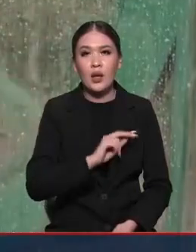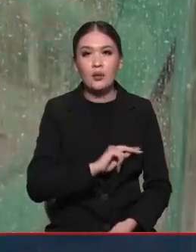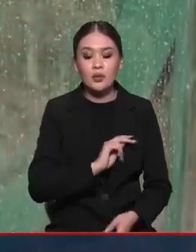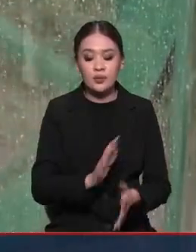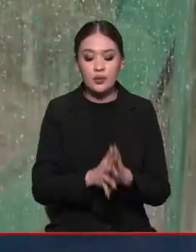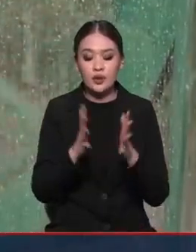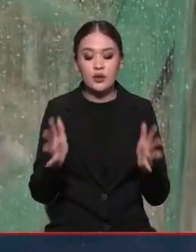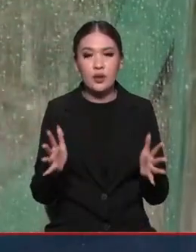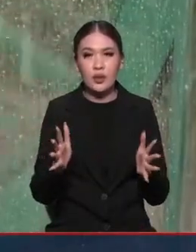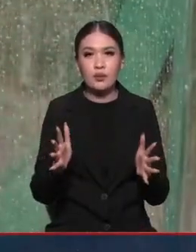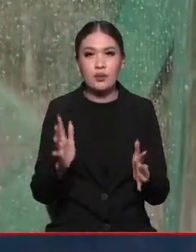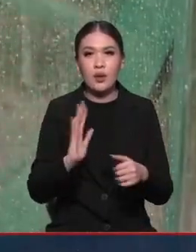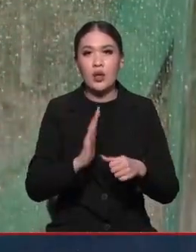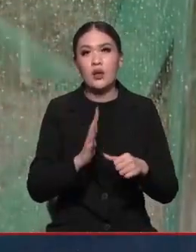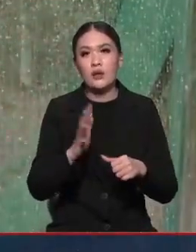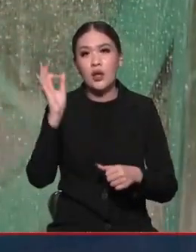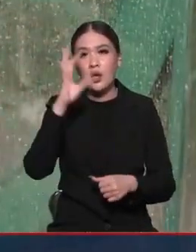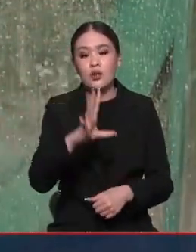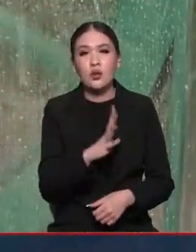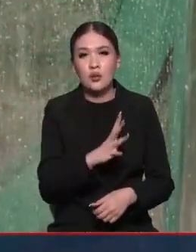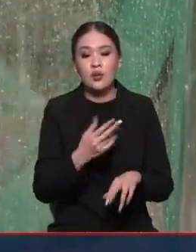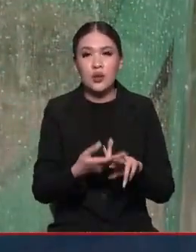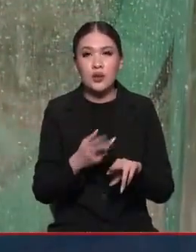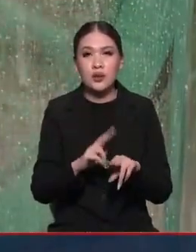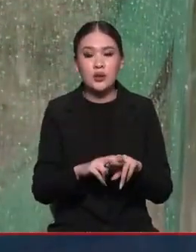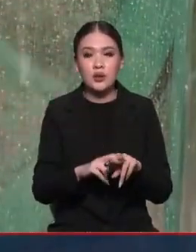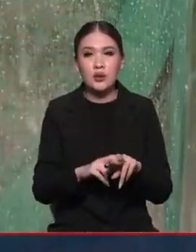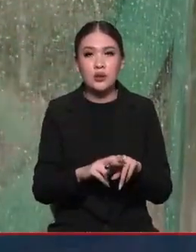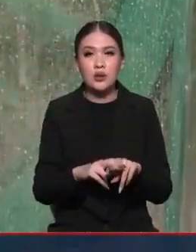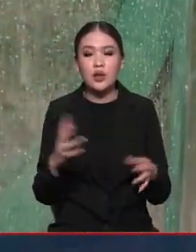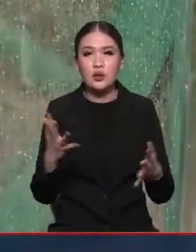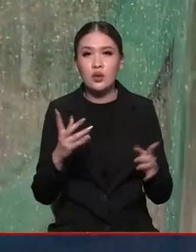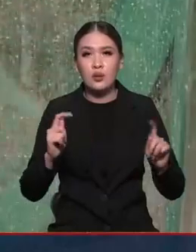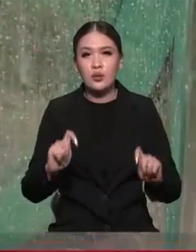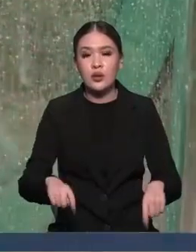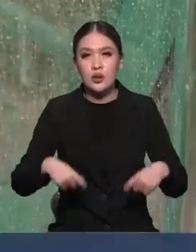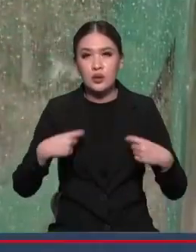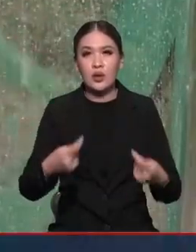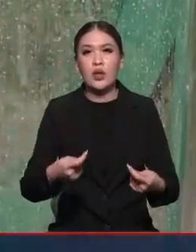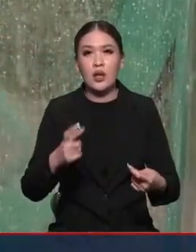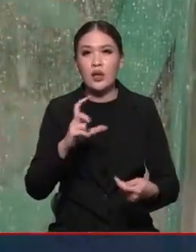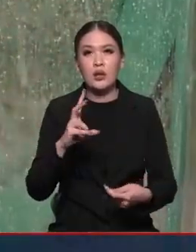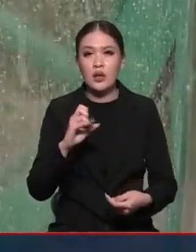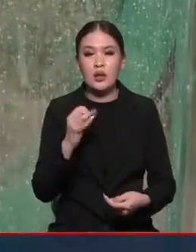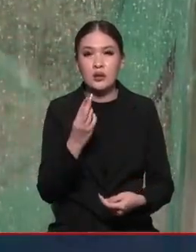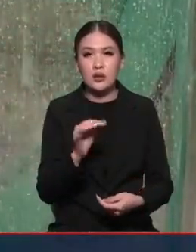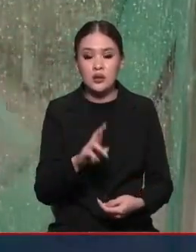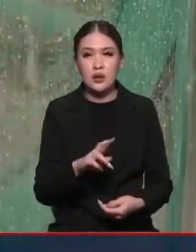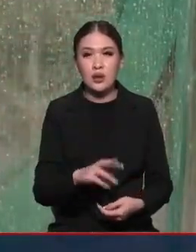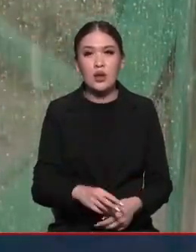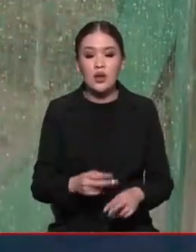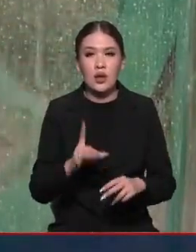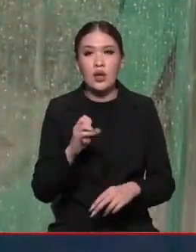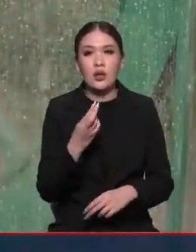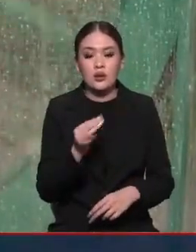маховике, соединенном малым шкивом, который передает энергию на генератор, раскручивает. Генератор тем